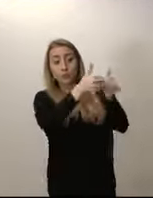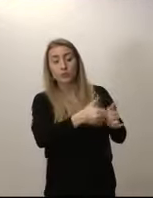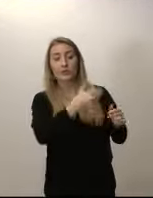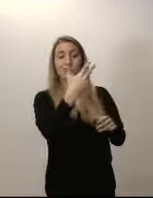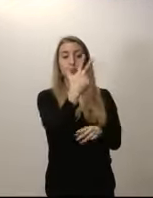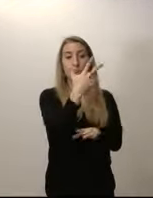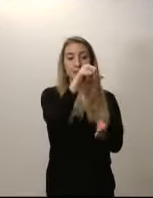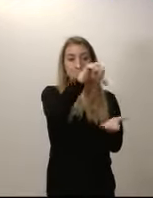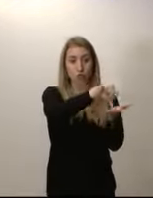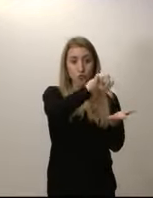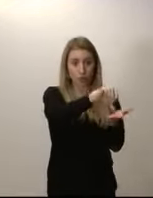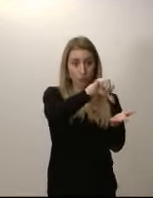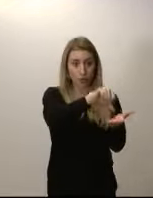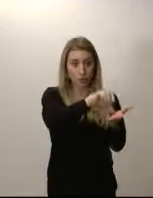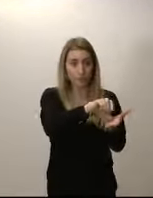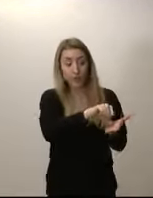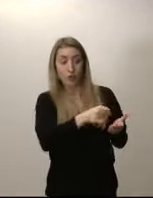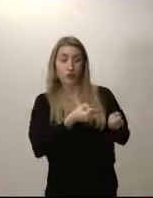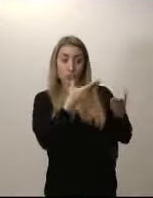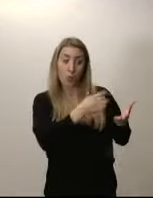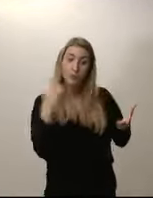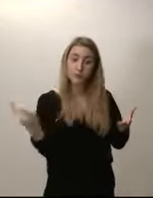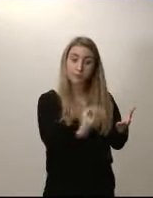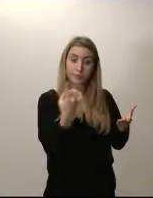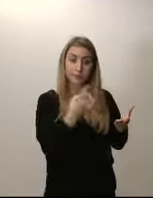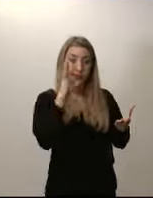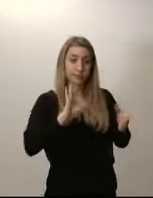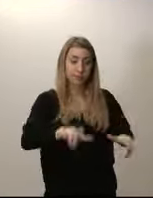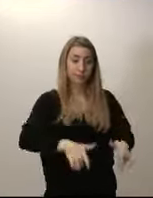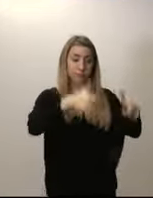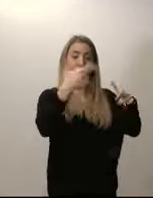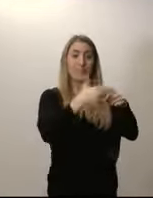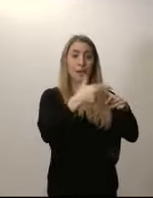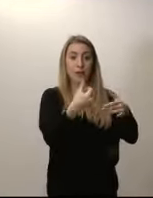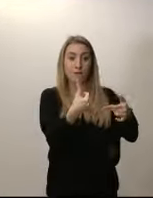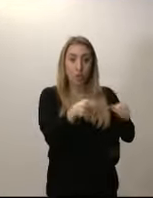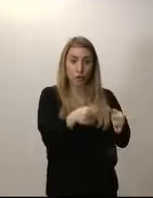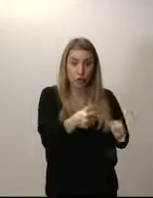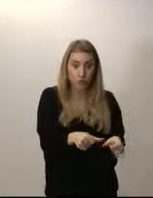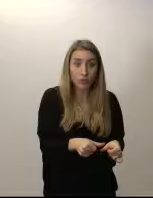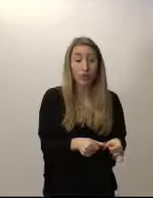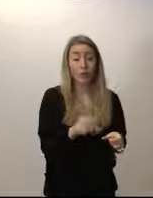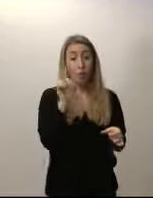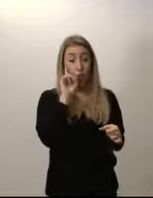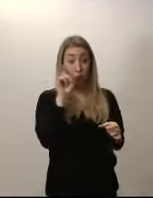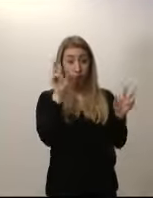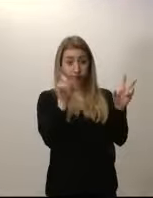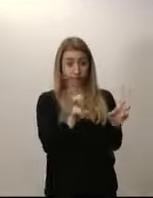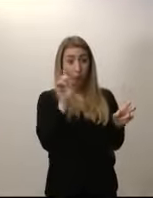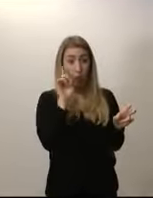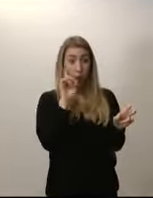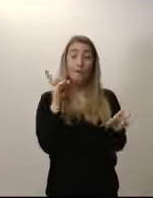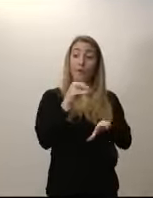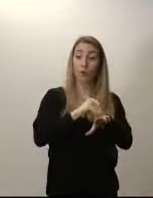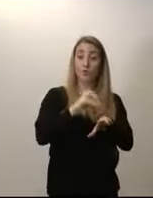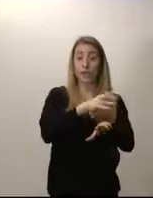lieu. Il est proposé de dénommer cet ensemble bâti puzzle. Pour de nombreuses raisons, le conseil municipal est appelé